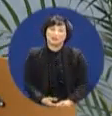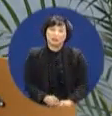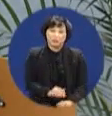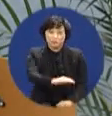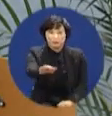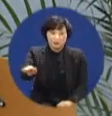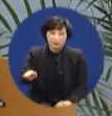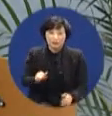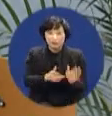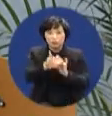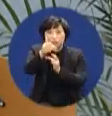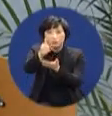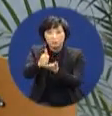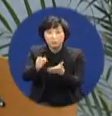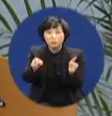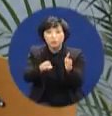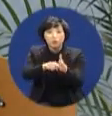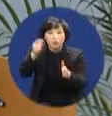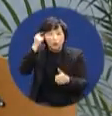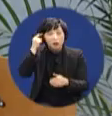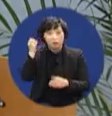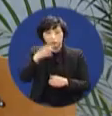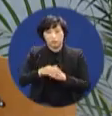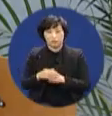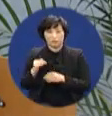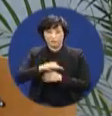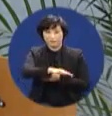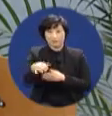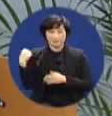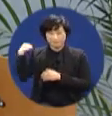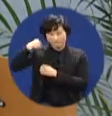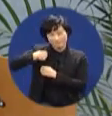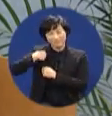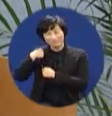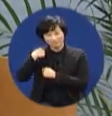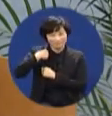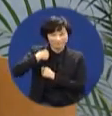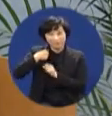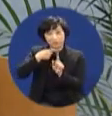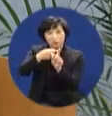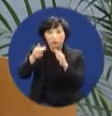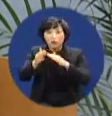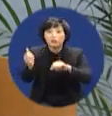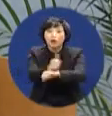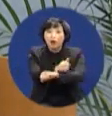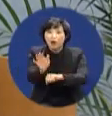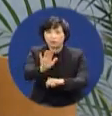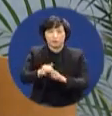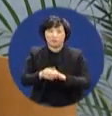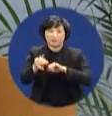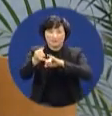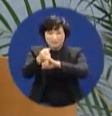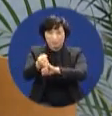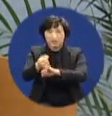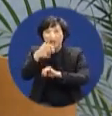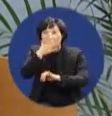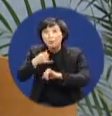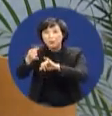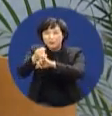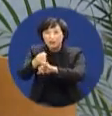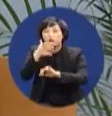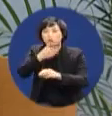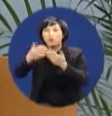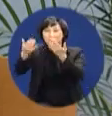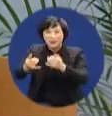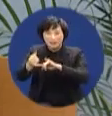우리가 예수 믿는다는 것은 책가방 들고 교회 왔다 갔다 하는 것이 아니라 약속을, 행복한 약속을,